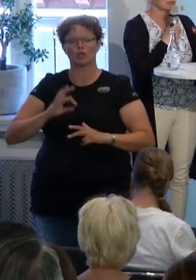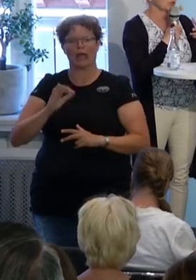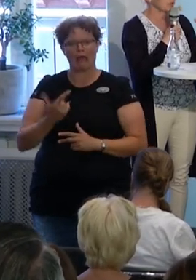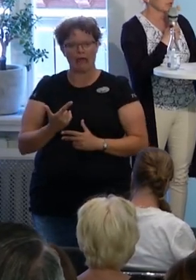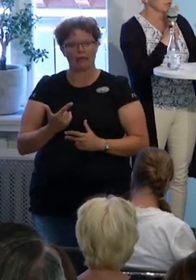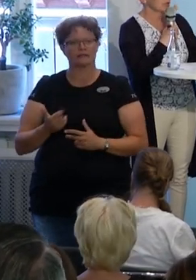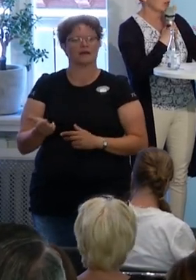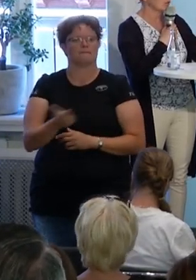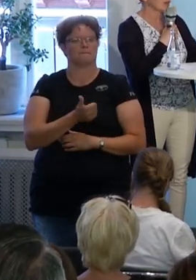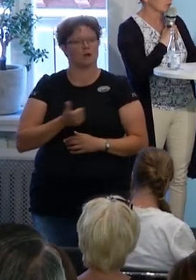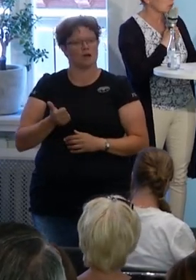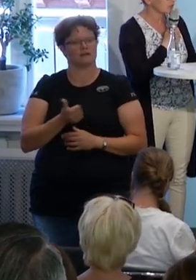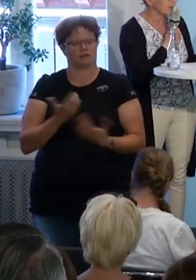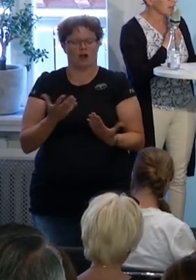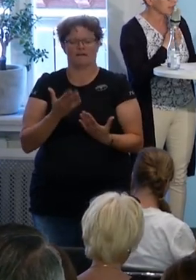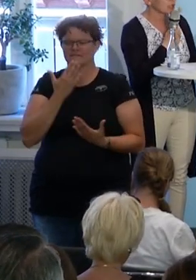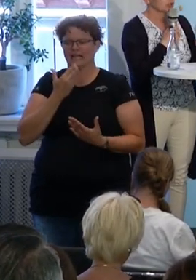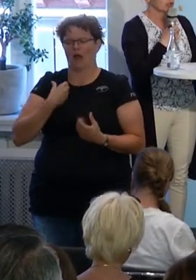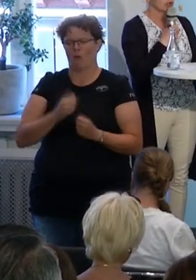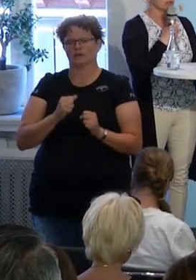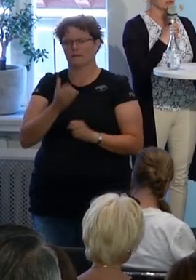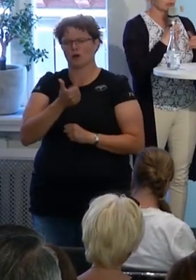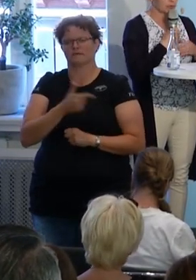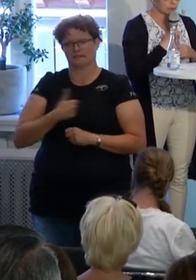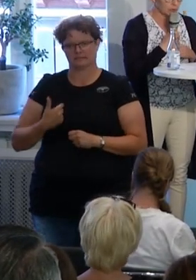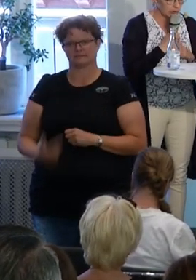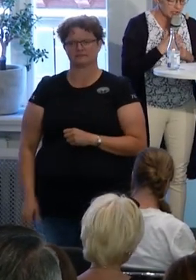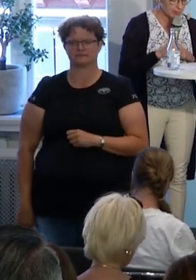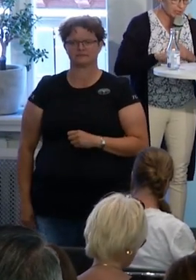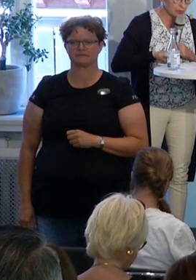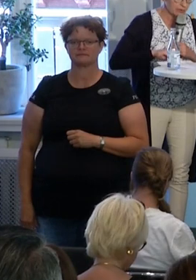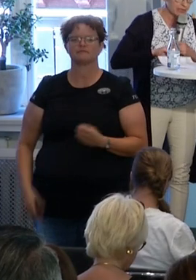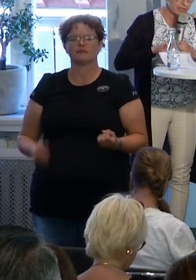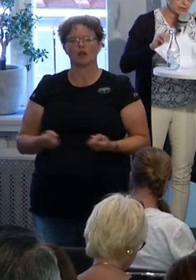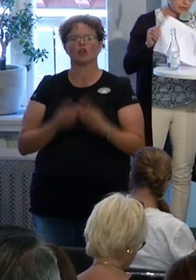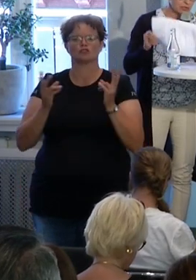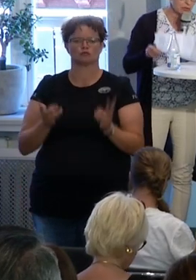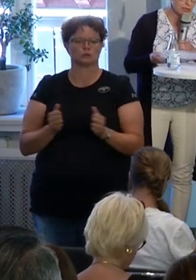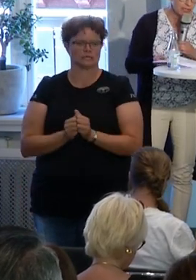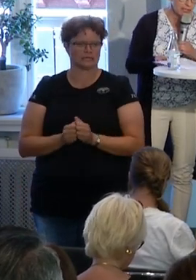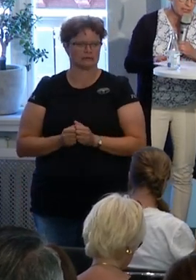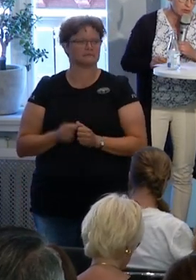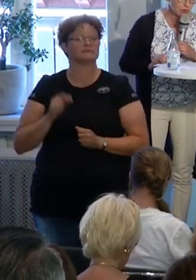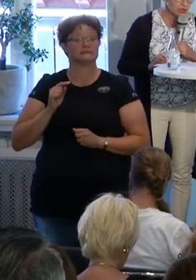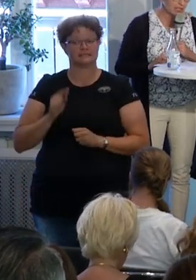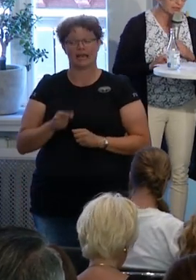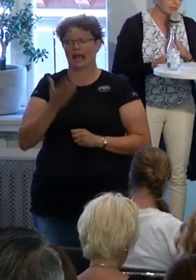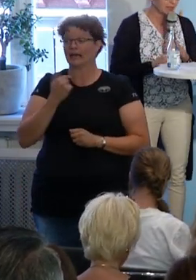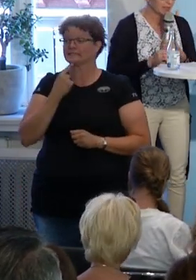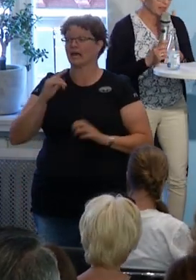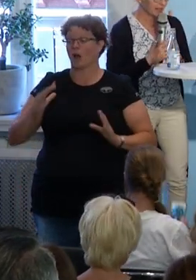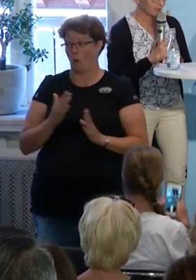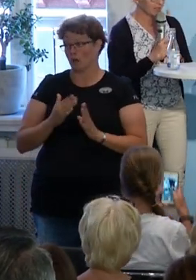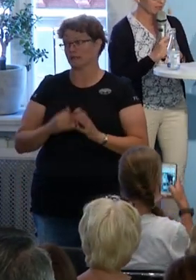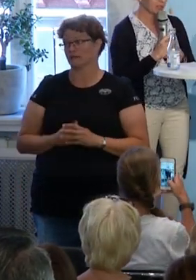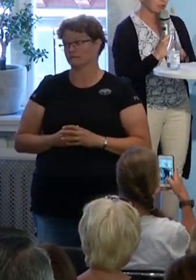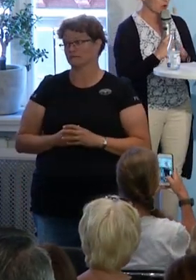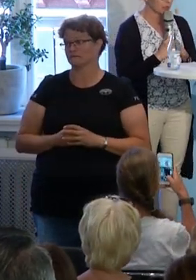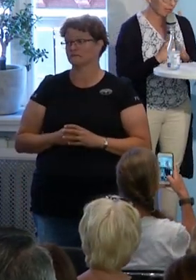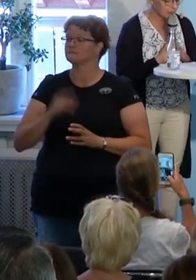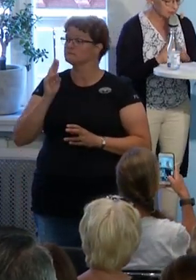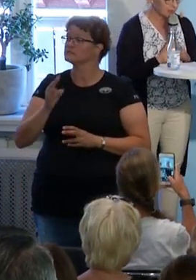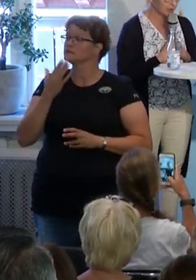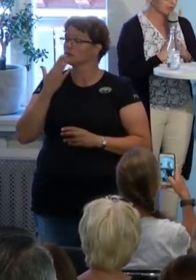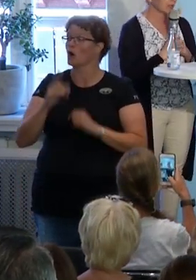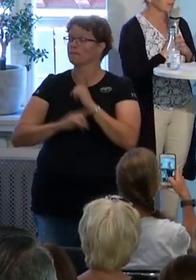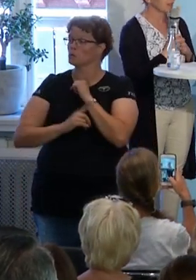säga behöver, ja, vad är det för åtgärder? Ja, och då löser man det på det viset. Det skulle jag säga i korthet är en väldigt bra